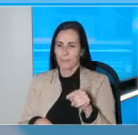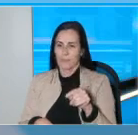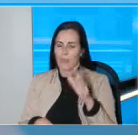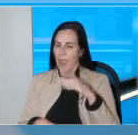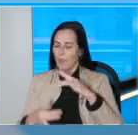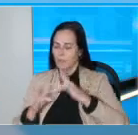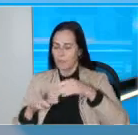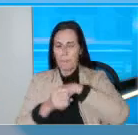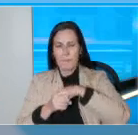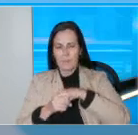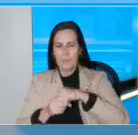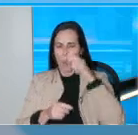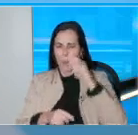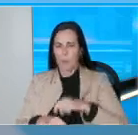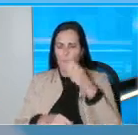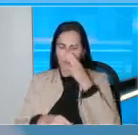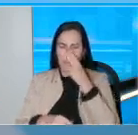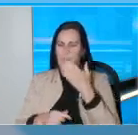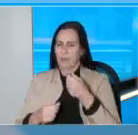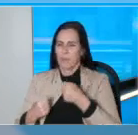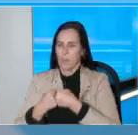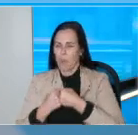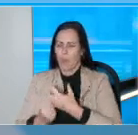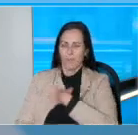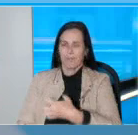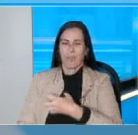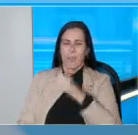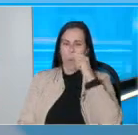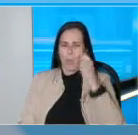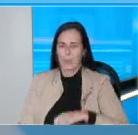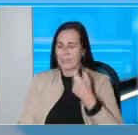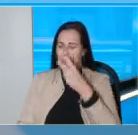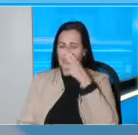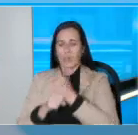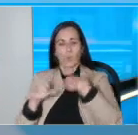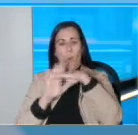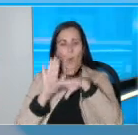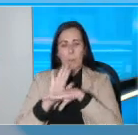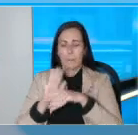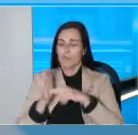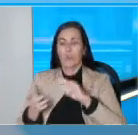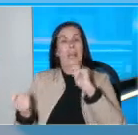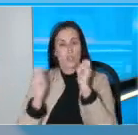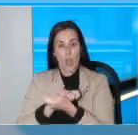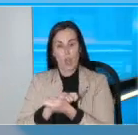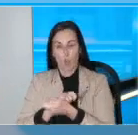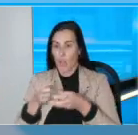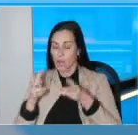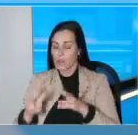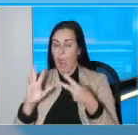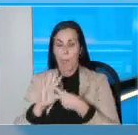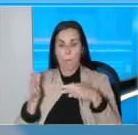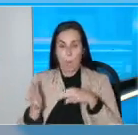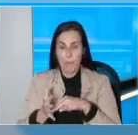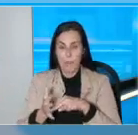בזירה הפנימית, הוא ניסה להיאבק באוליגרכים האוקראינים, ניסה לחוקק חוקים כדי לשנות את השיטה הפוליטית,